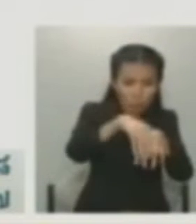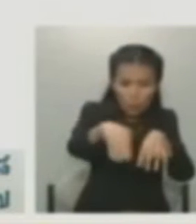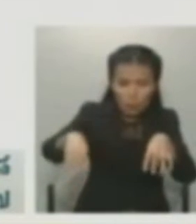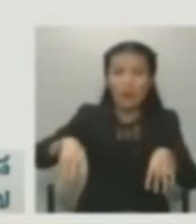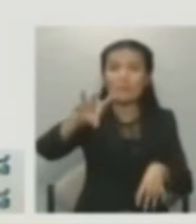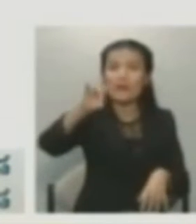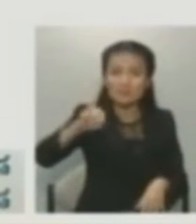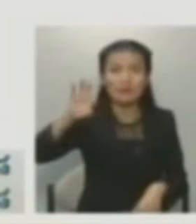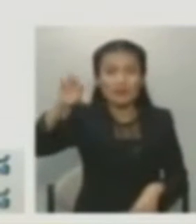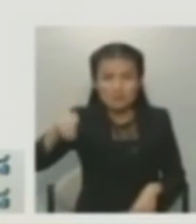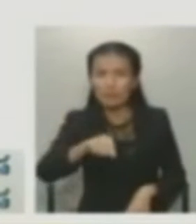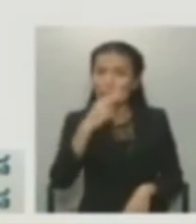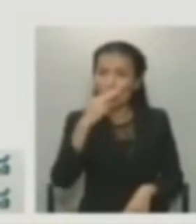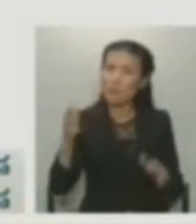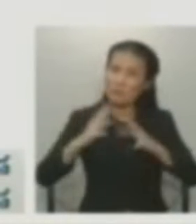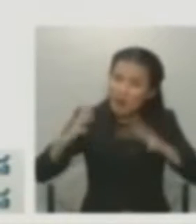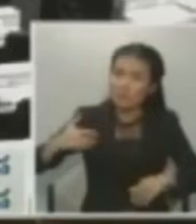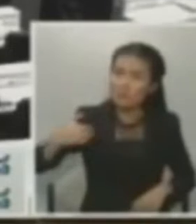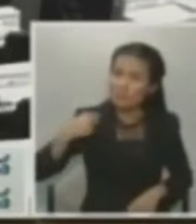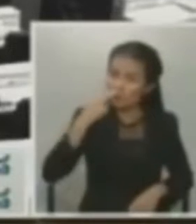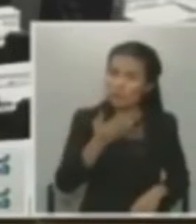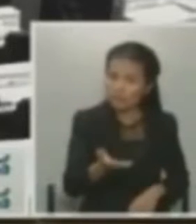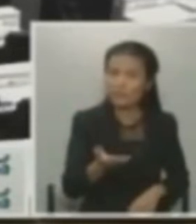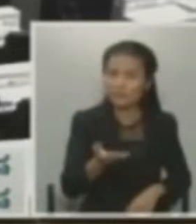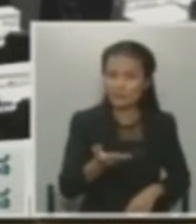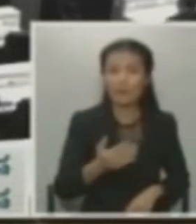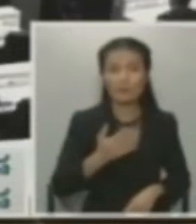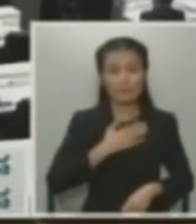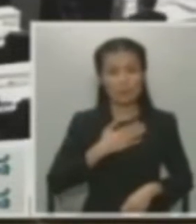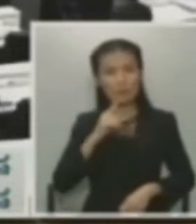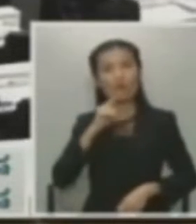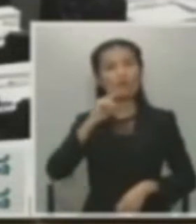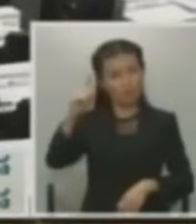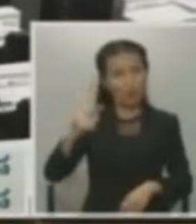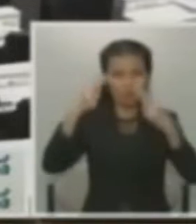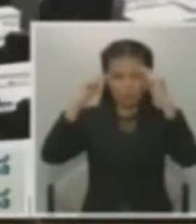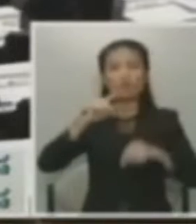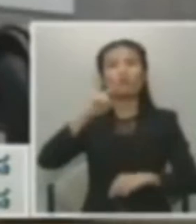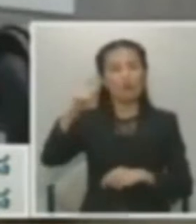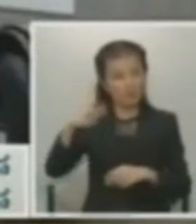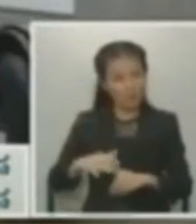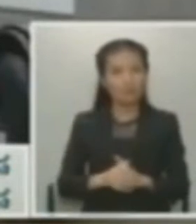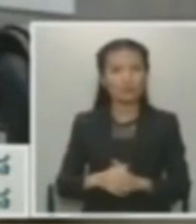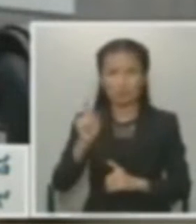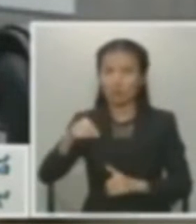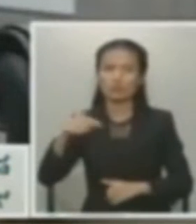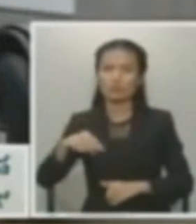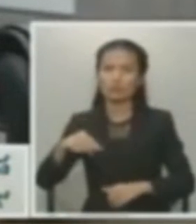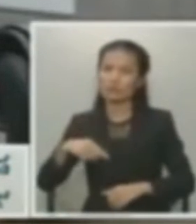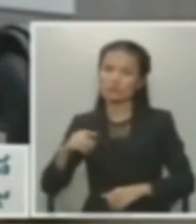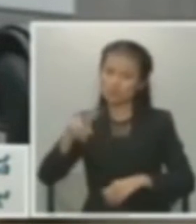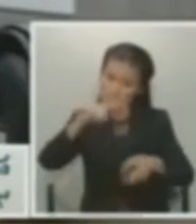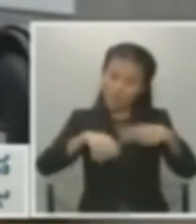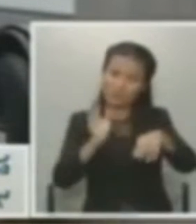ไม่ใหญ่จริงทําไม่ได้นะครับไม่ใหญ่จริงทําไม่ได้ผมขอฟ้องพลเอกประยุทธ์ตู้ดูแลตํารวจต้องทําให้ได้ไม่ใ